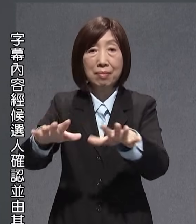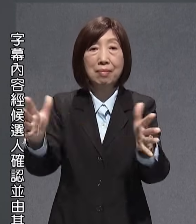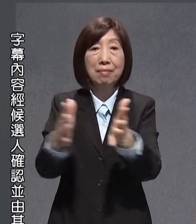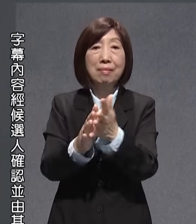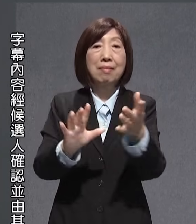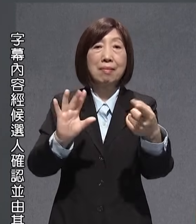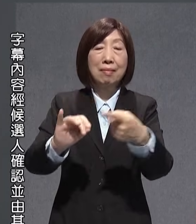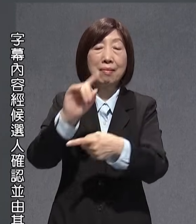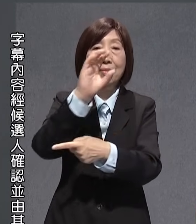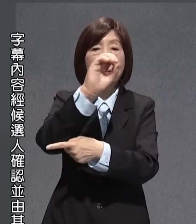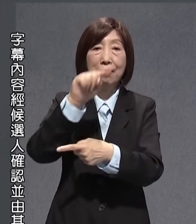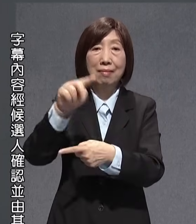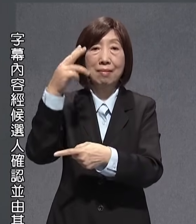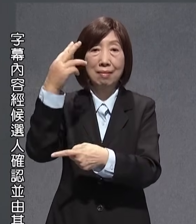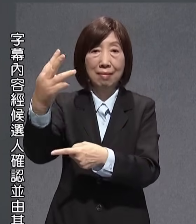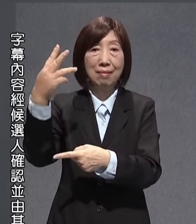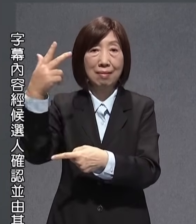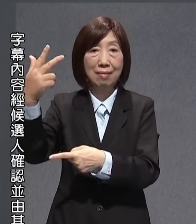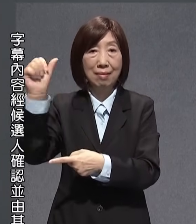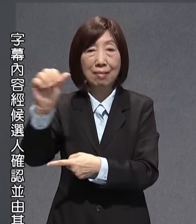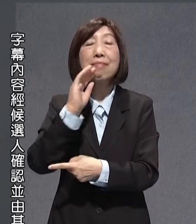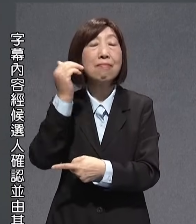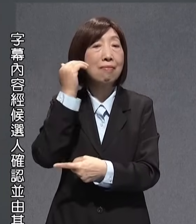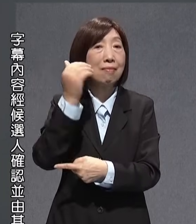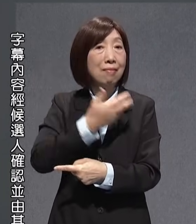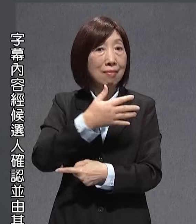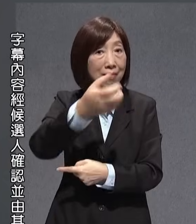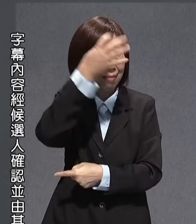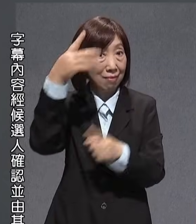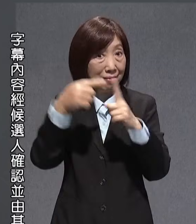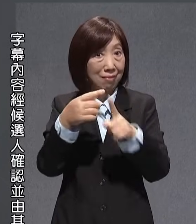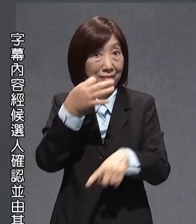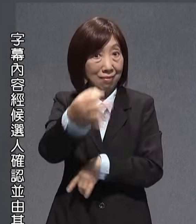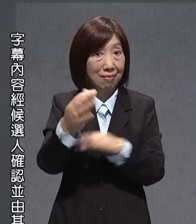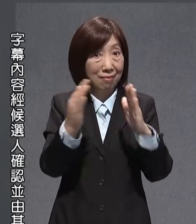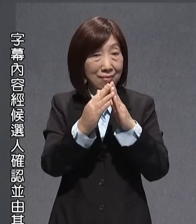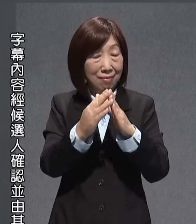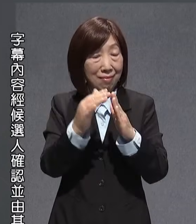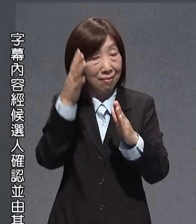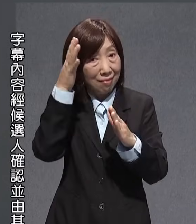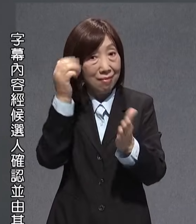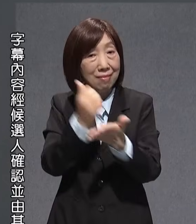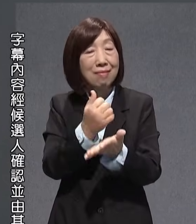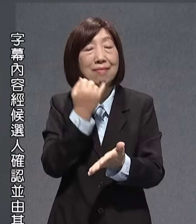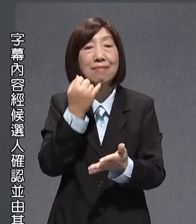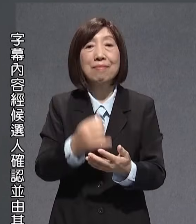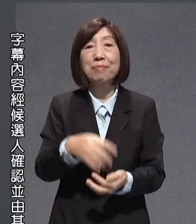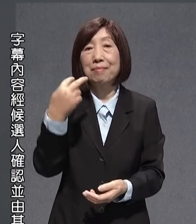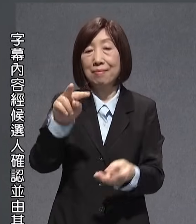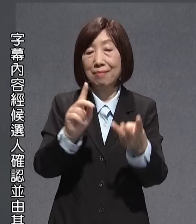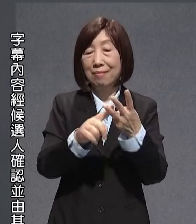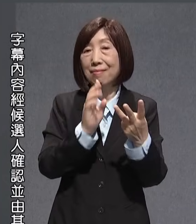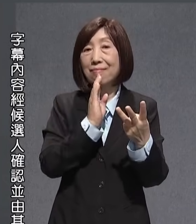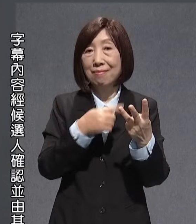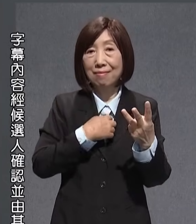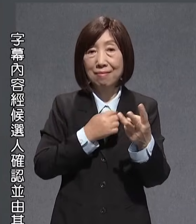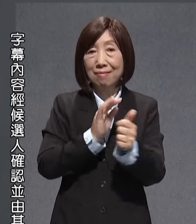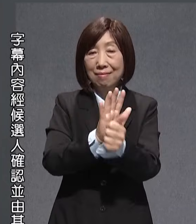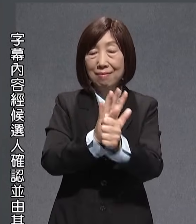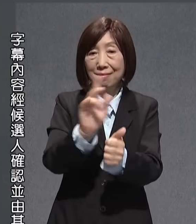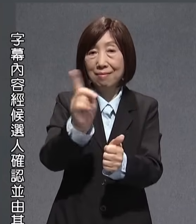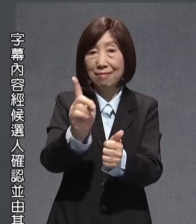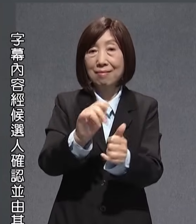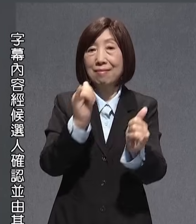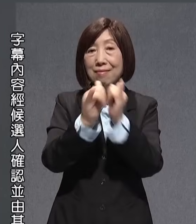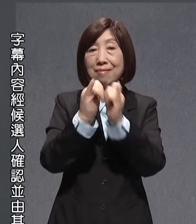0.375%，让有志于购买房屋的年轻人来完成他的梦想。第三个是我们来推动